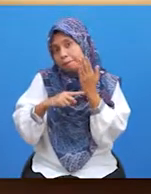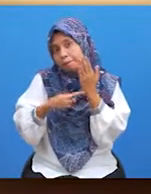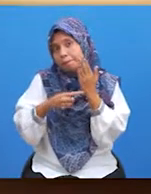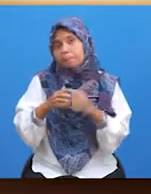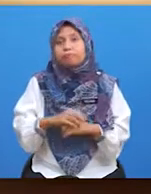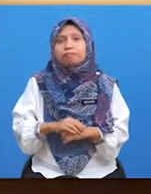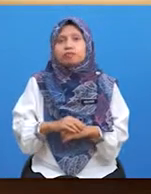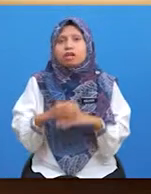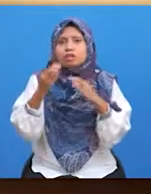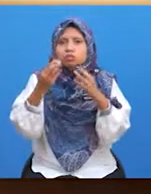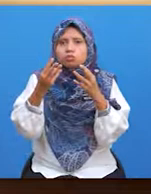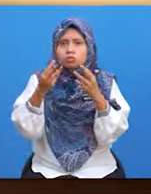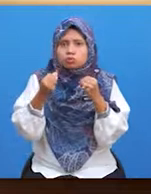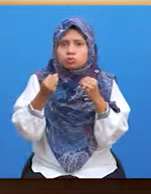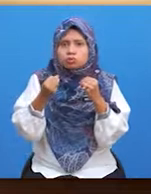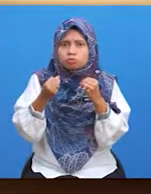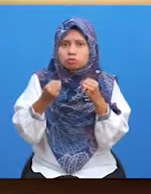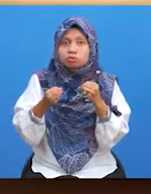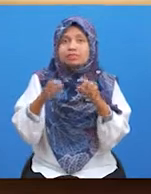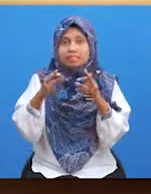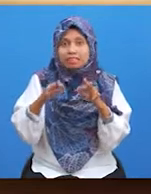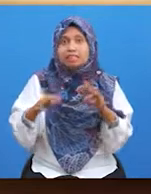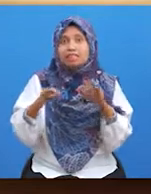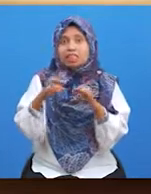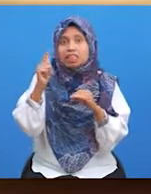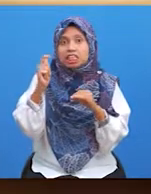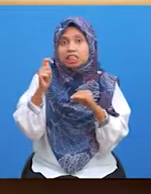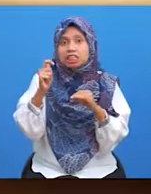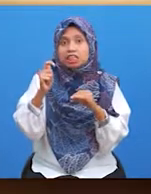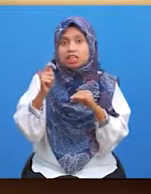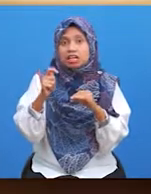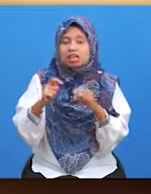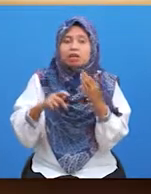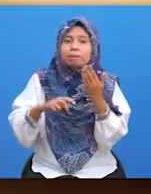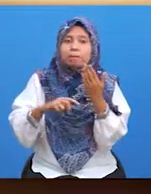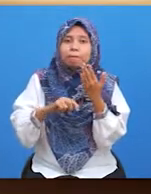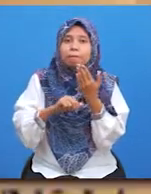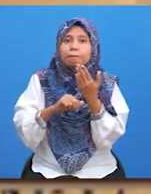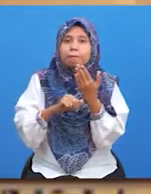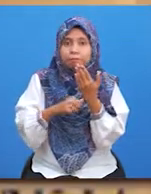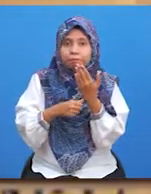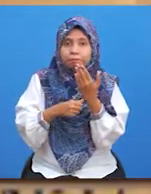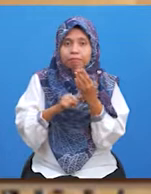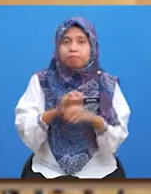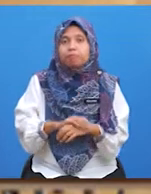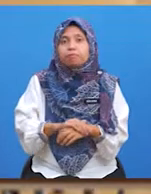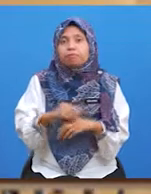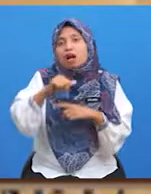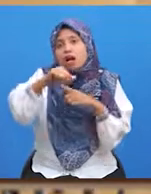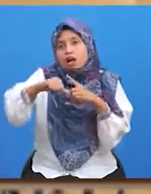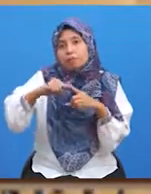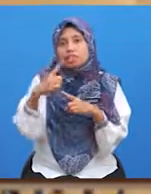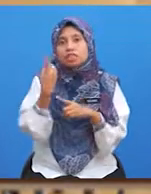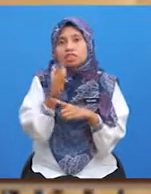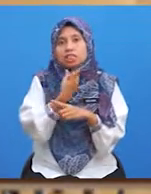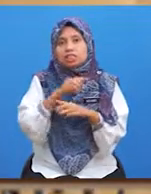Cikgu ingin analogikan sketsa itu tadi sebagai pendahuluan. Apabila